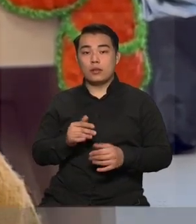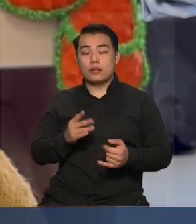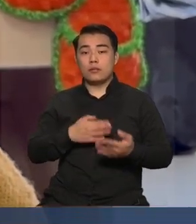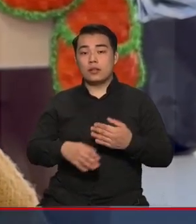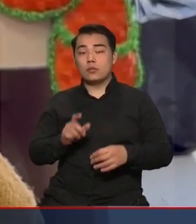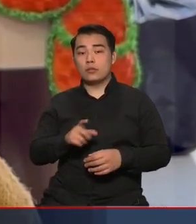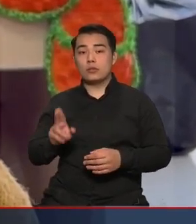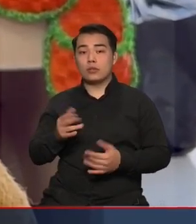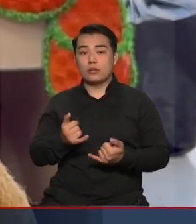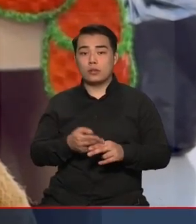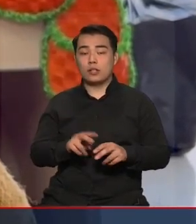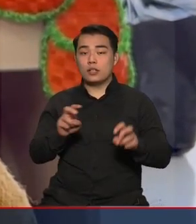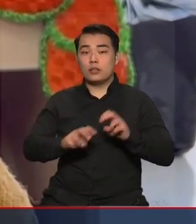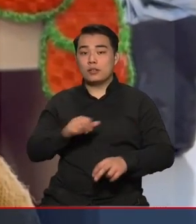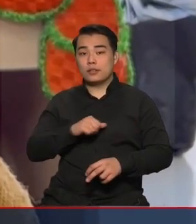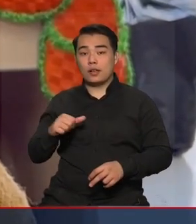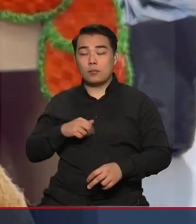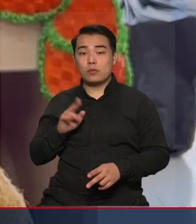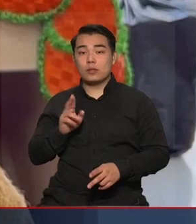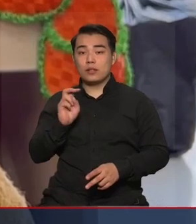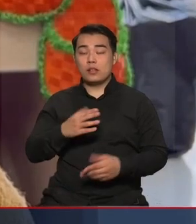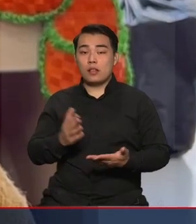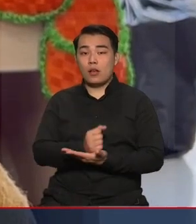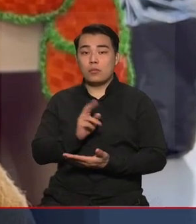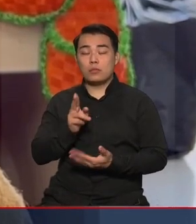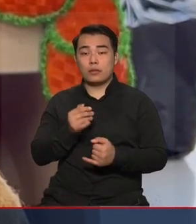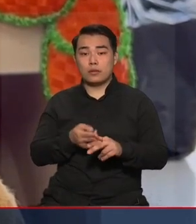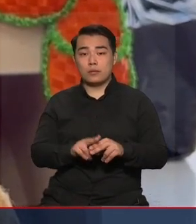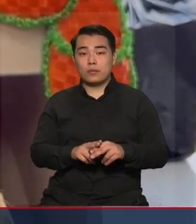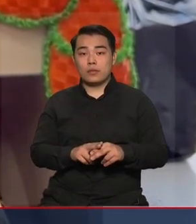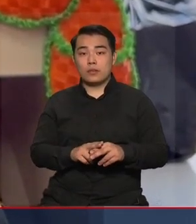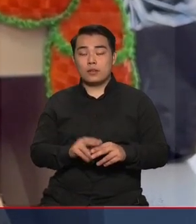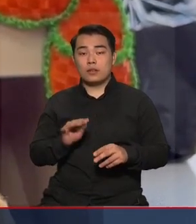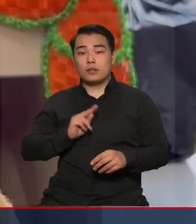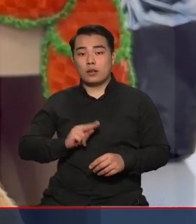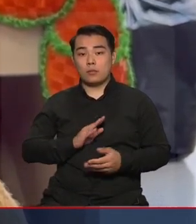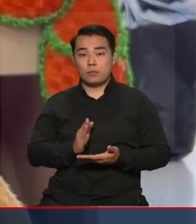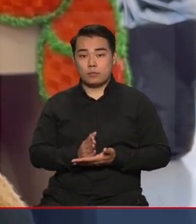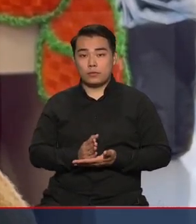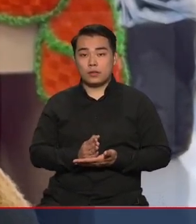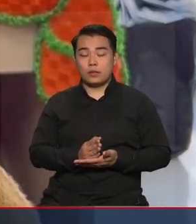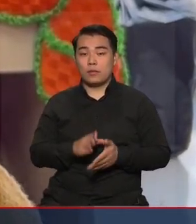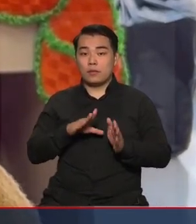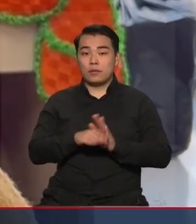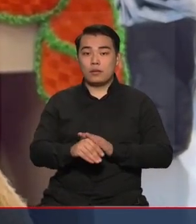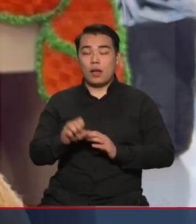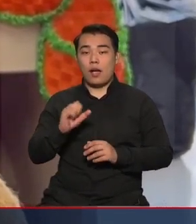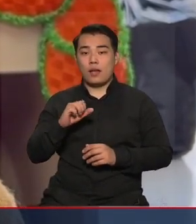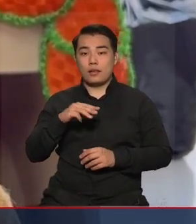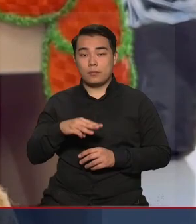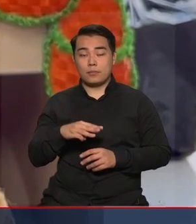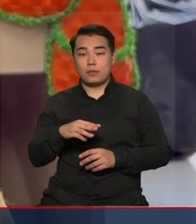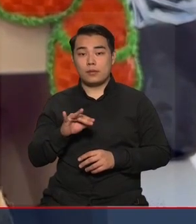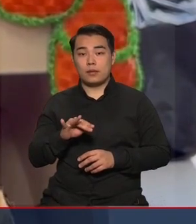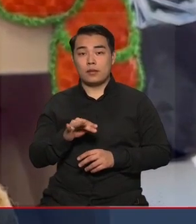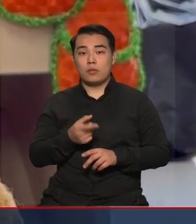которые ищут сами, находят и действуют. Среди них вот Асем. Я